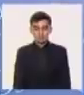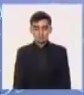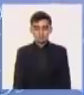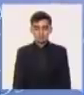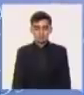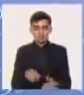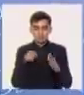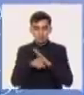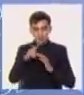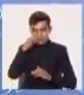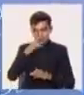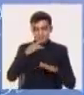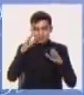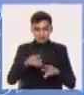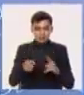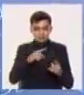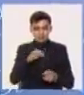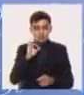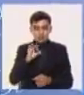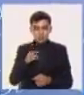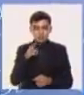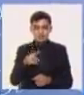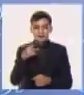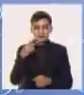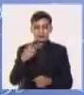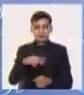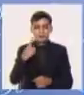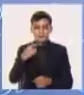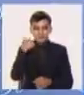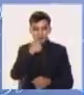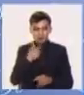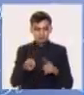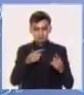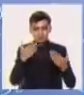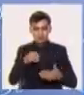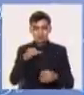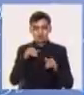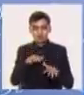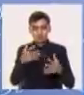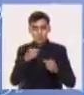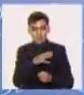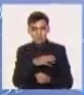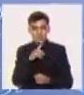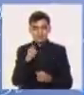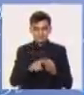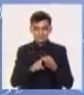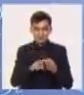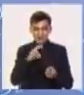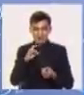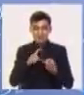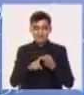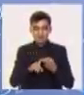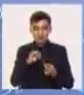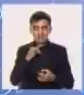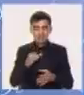Перепись населения в Казахстане перенесли на октябрь 2021 года. Такое решение приняли из-за пандемии коронавируса.